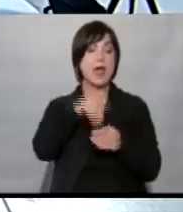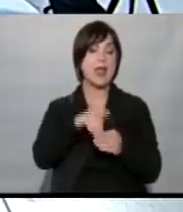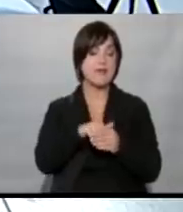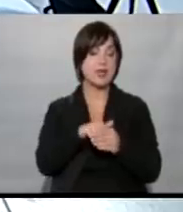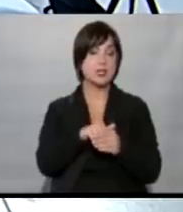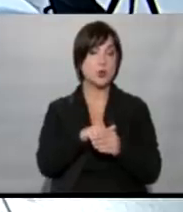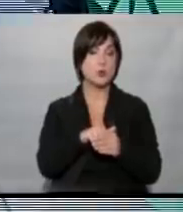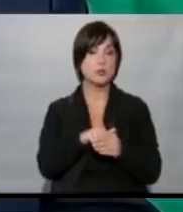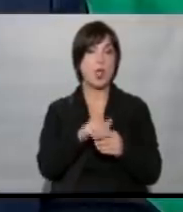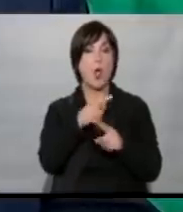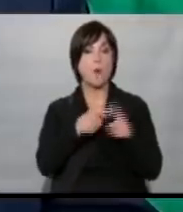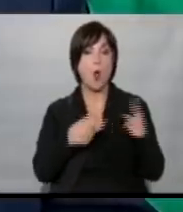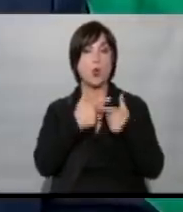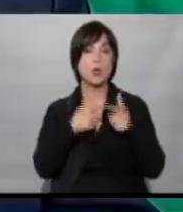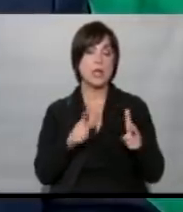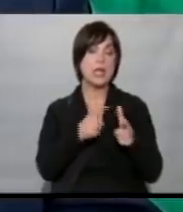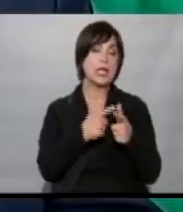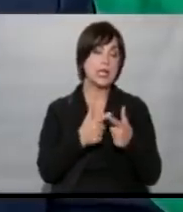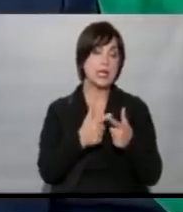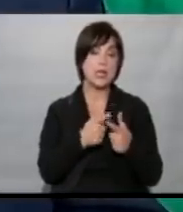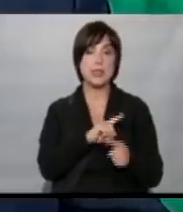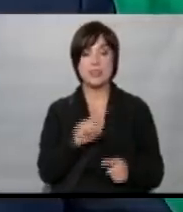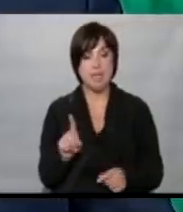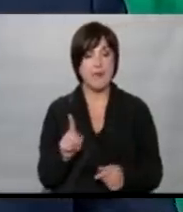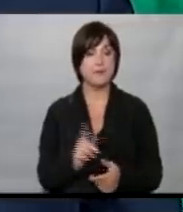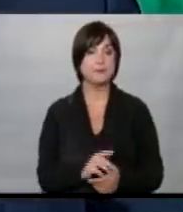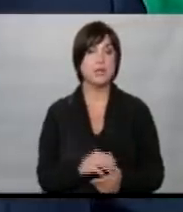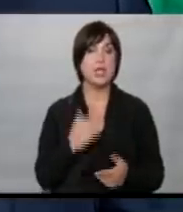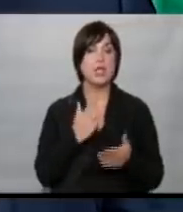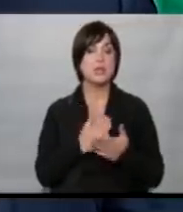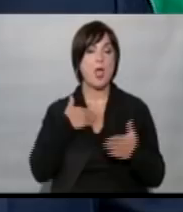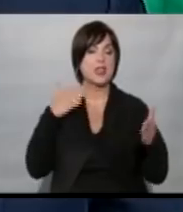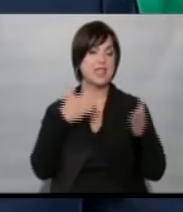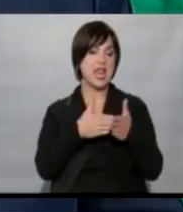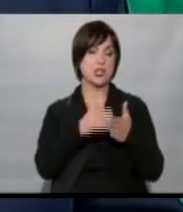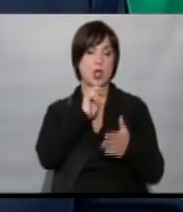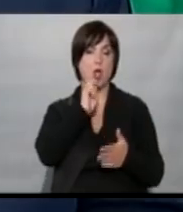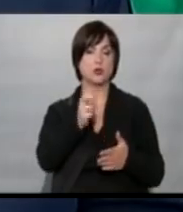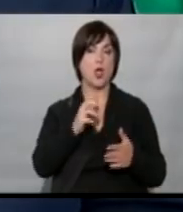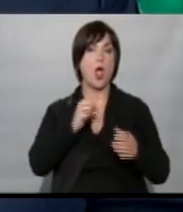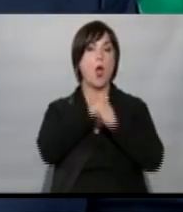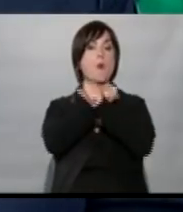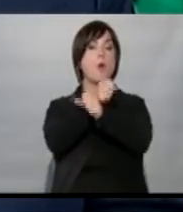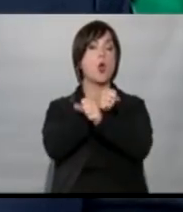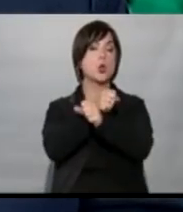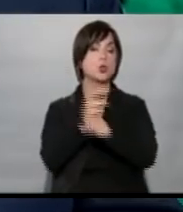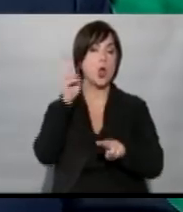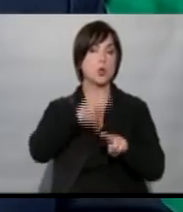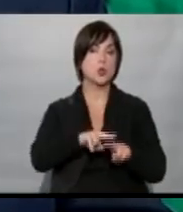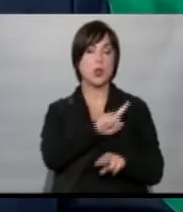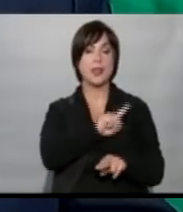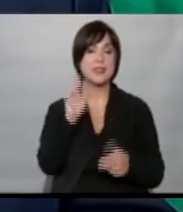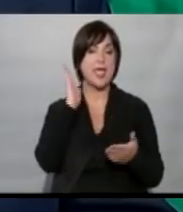референдумот полулегитимен или не? Ќе бидам доста директен. Одлуката за бојкот не